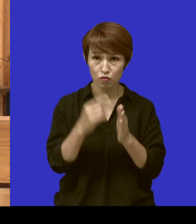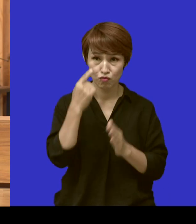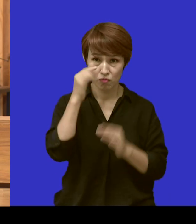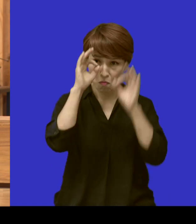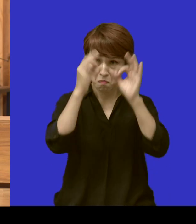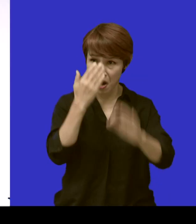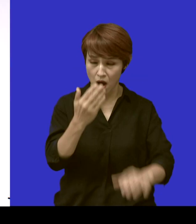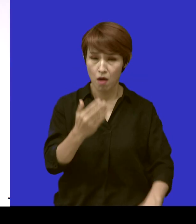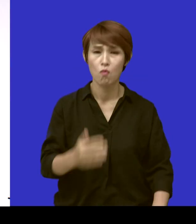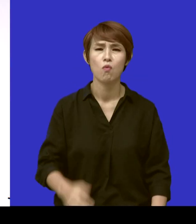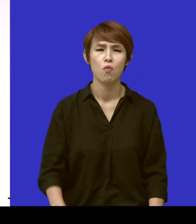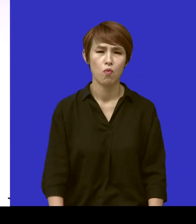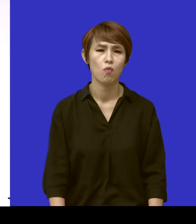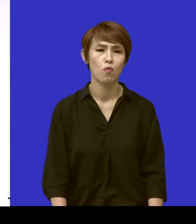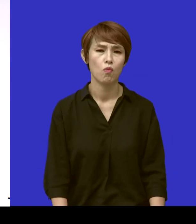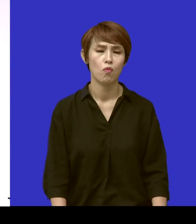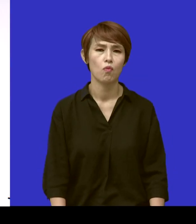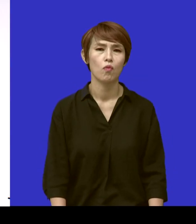있었군요.